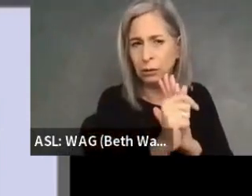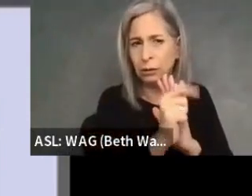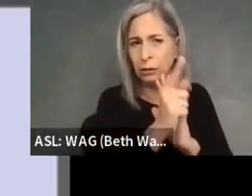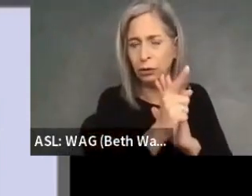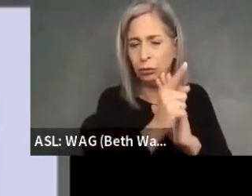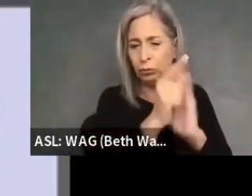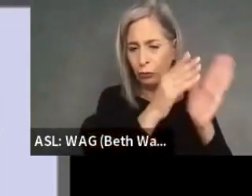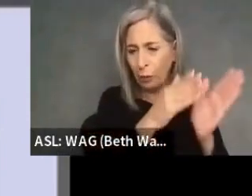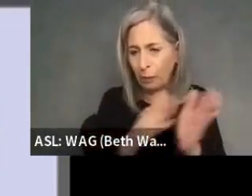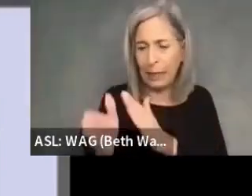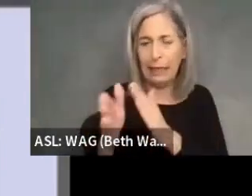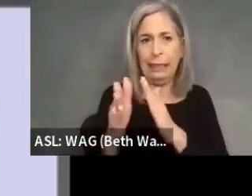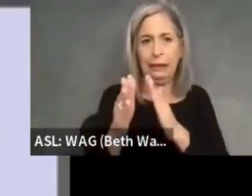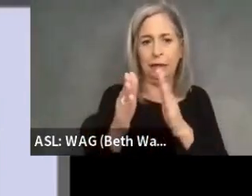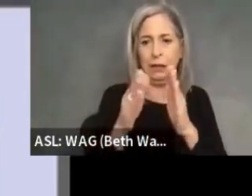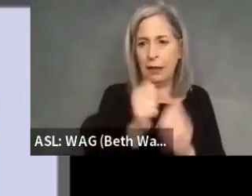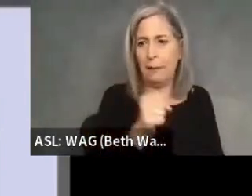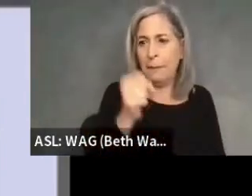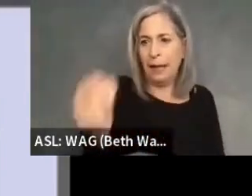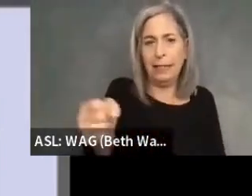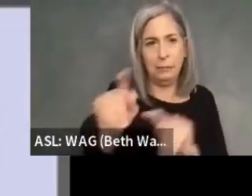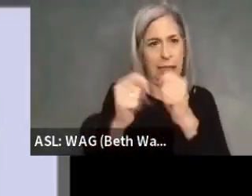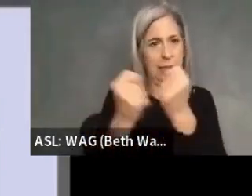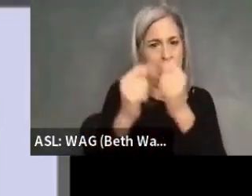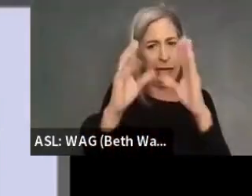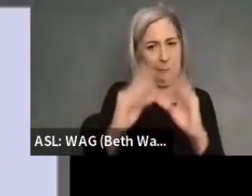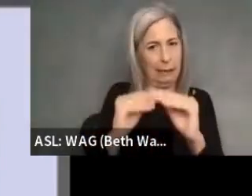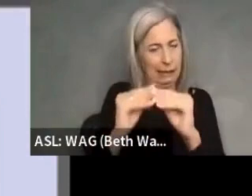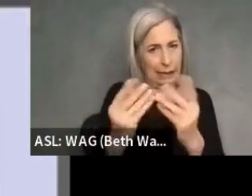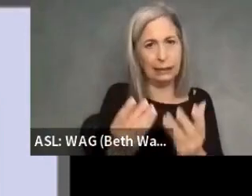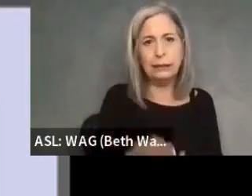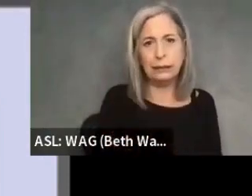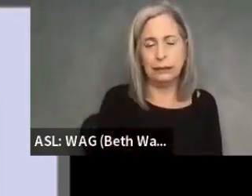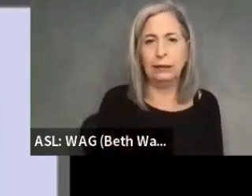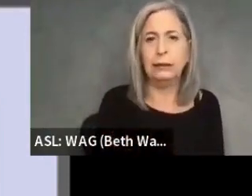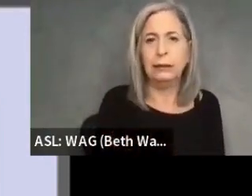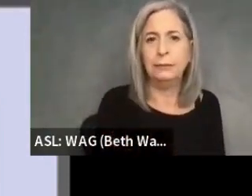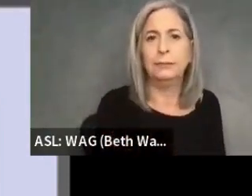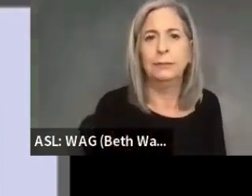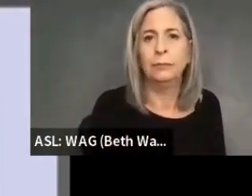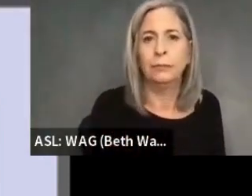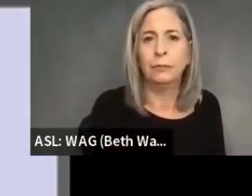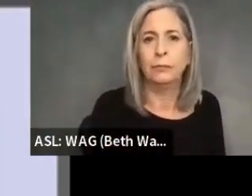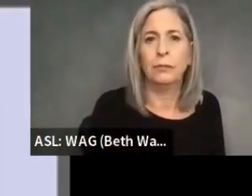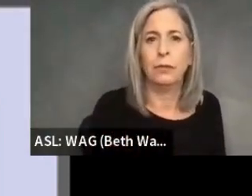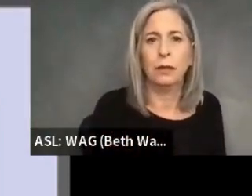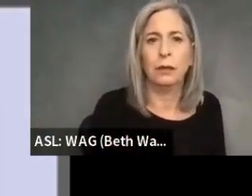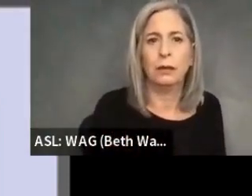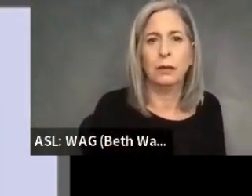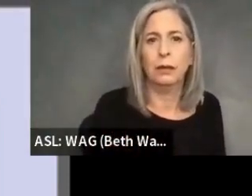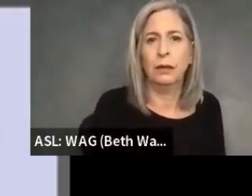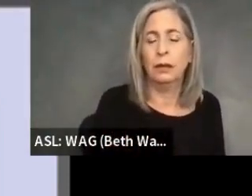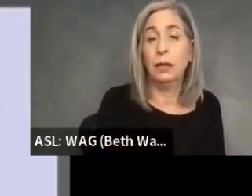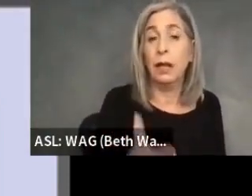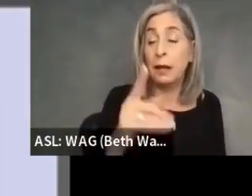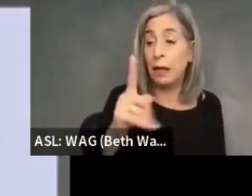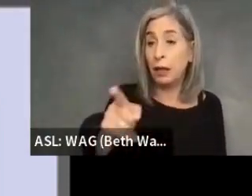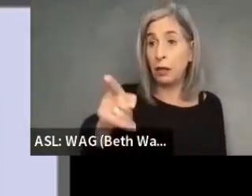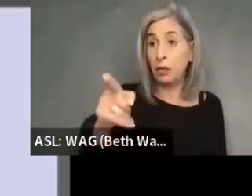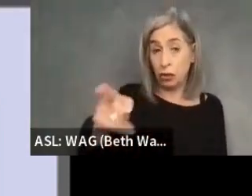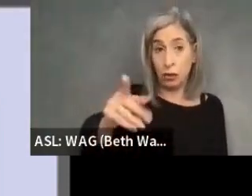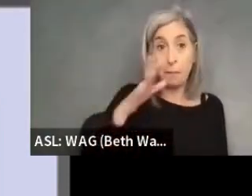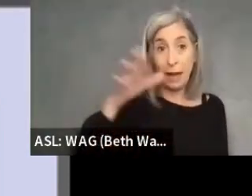像你的一些朋友，也许他们可以说双语，但是也许他们还不够专业，给你提供翻译